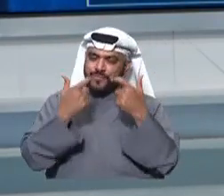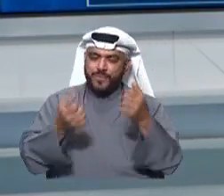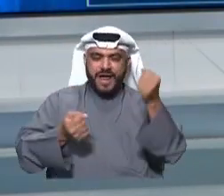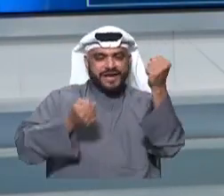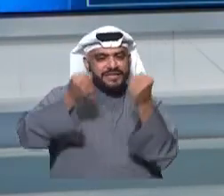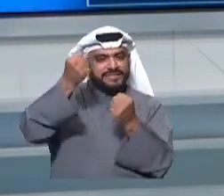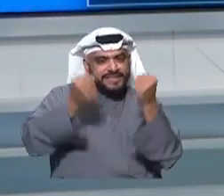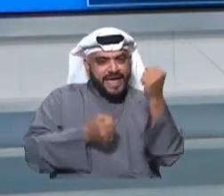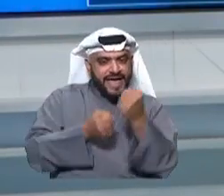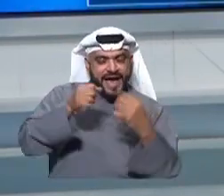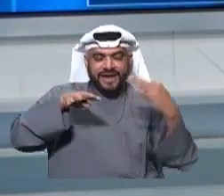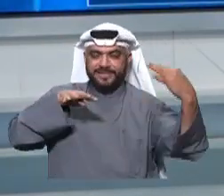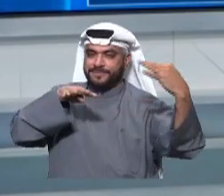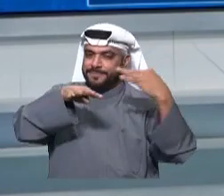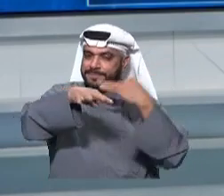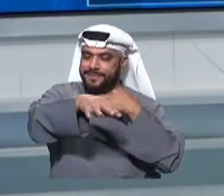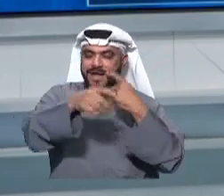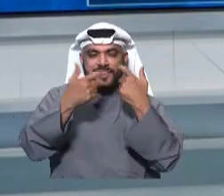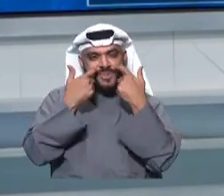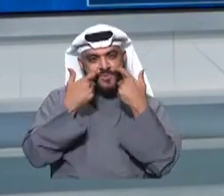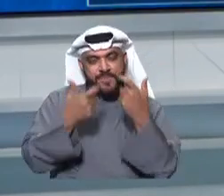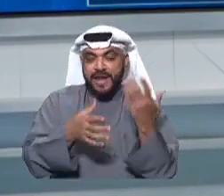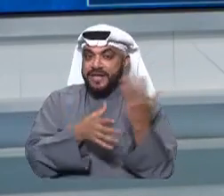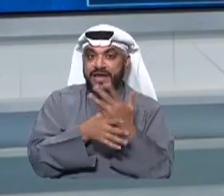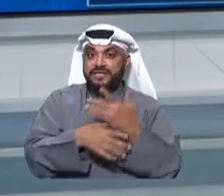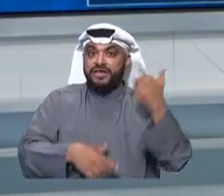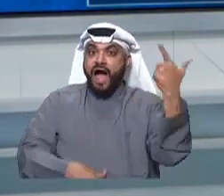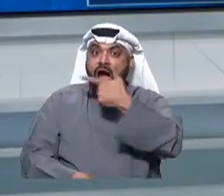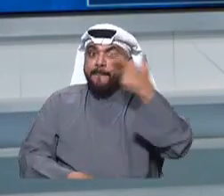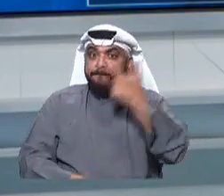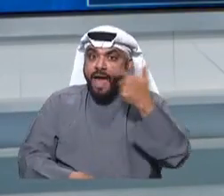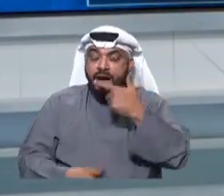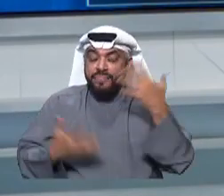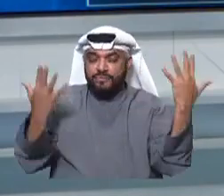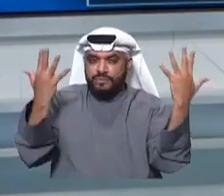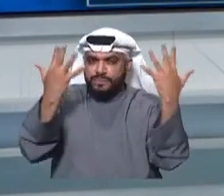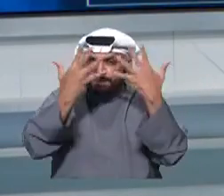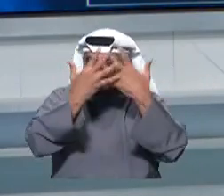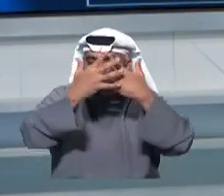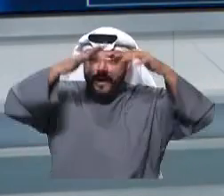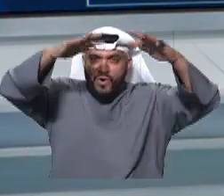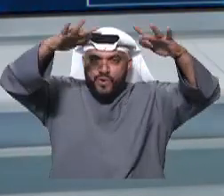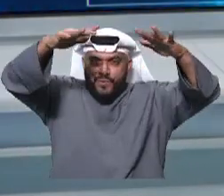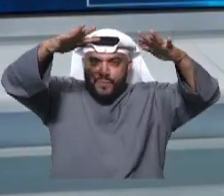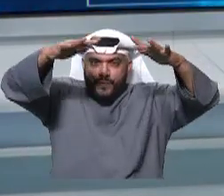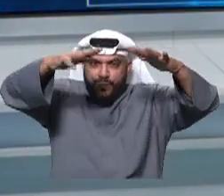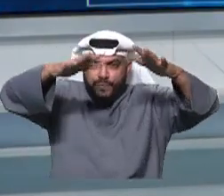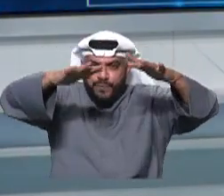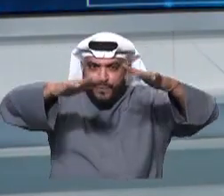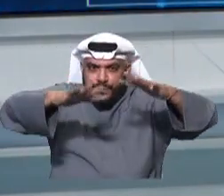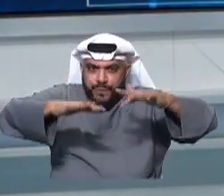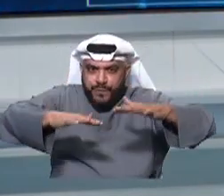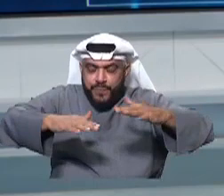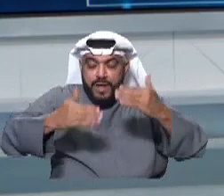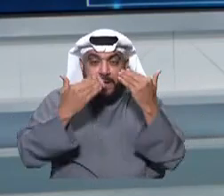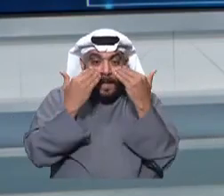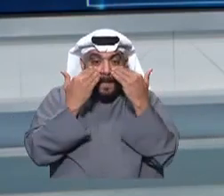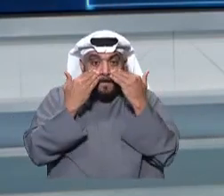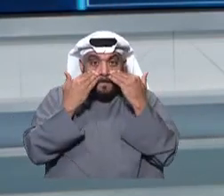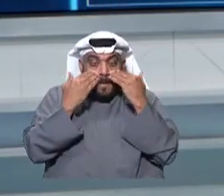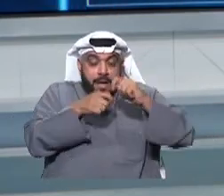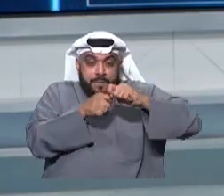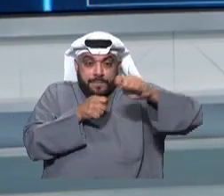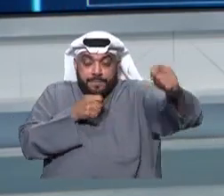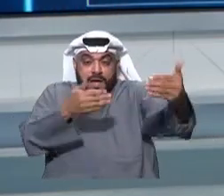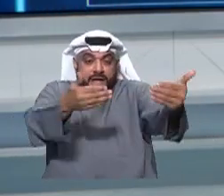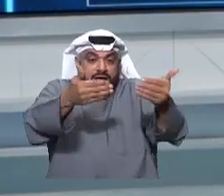الرؤية الأفقية أيضا مستمر معنا في معظم المناطق، وقد يصل أعزائي المشاهدين إلى أقل من 1000 متر أحيانا في